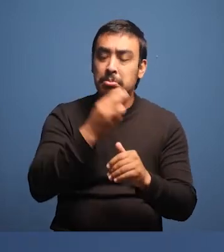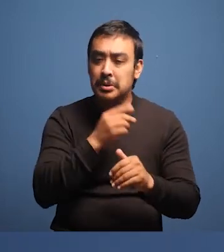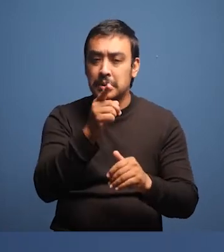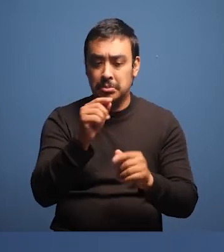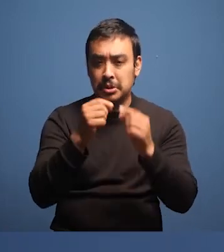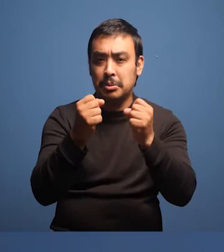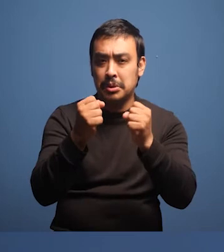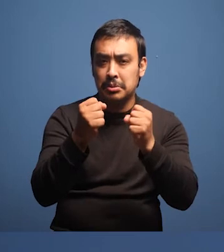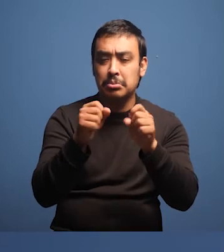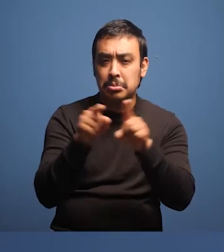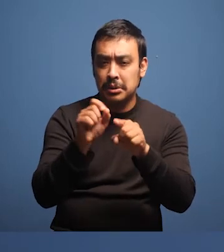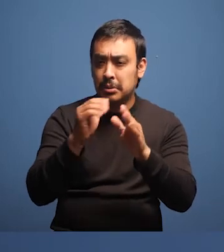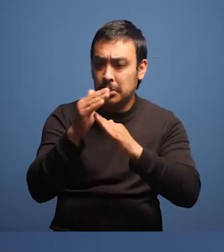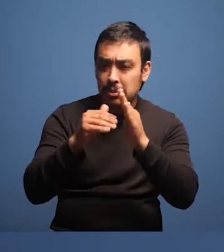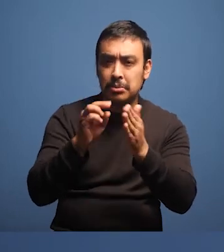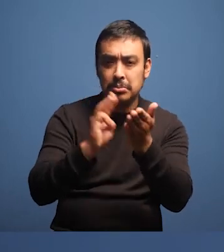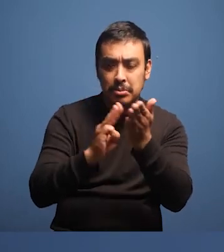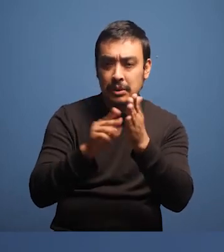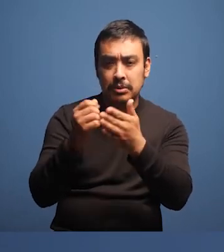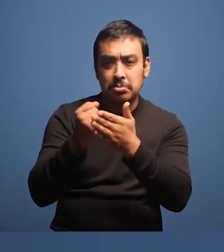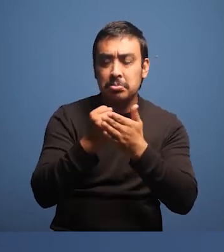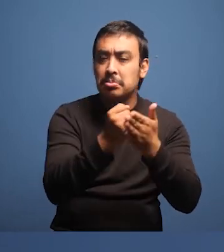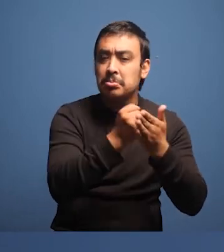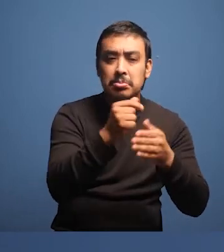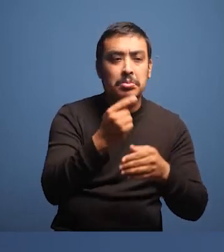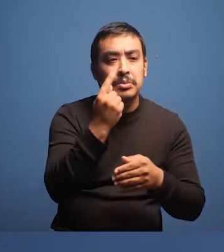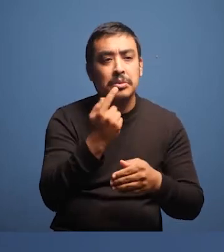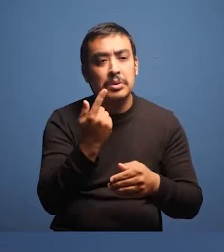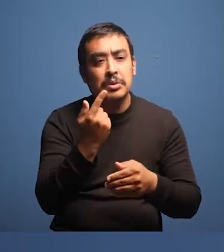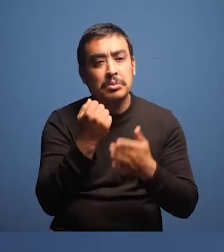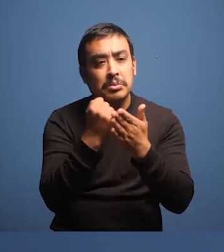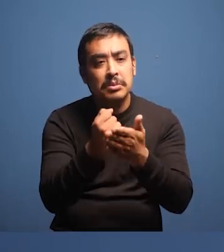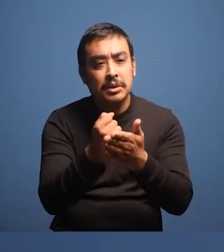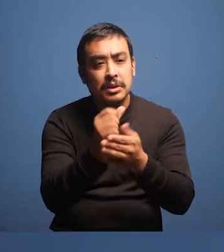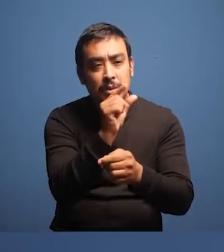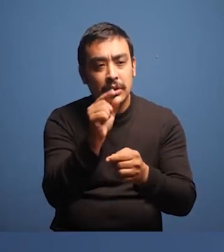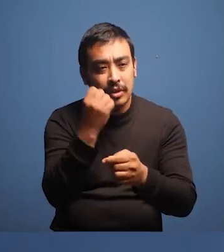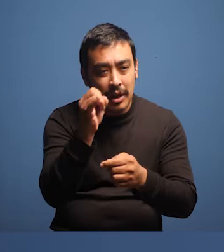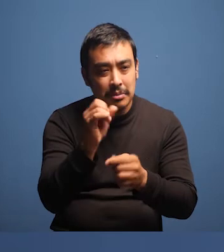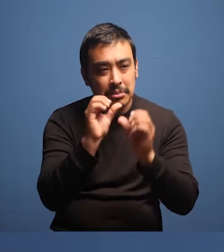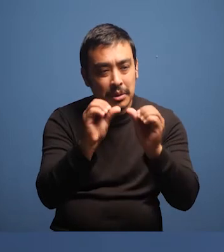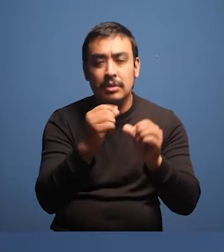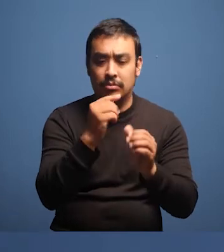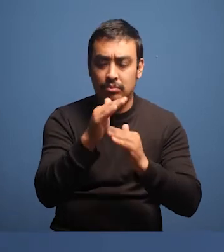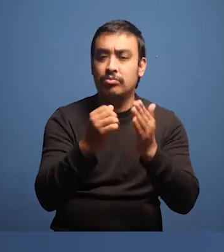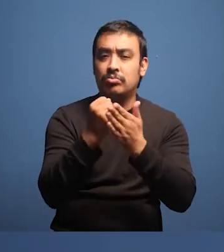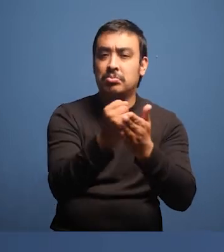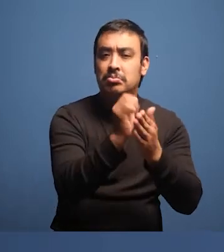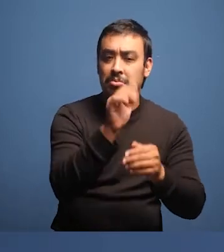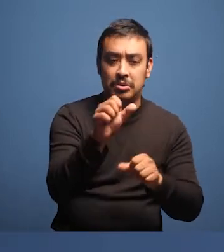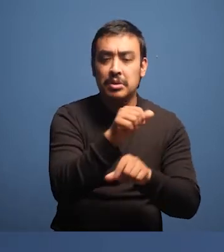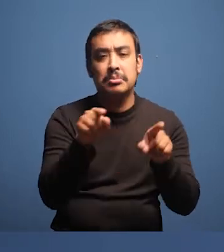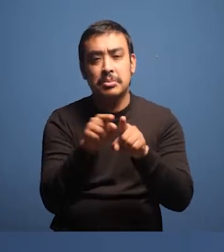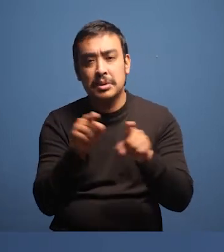क्षमता छ कि उहाँको फ्यामिलीले पनि त्यतिको सपोर्ट गर्नुहुन्छ कि उहाँलाई कसैको हेट स्पिचहरू पास भयो भने चाहिँ उहाँको फ्यामिलीले सपोर्ट गर्नुहुन्छ र उहाँले पनि